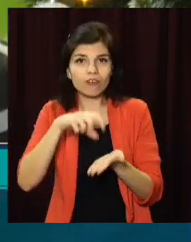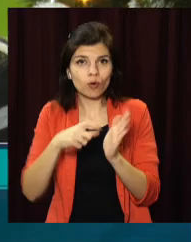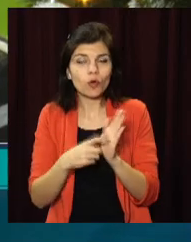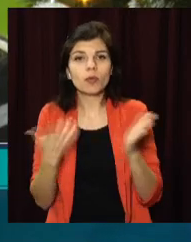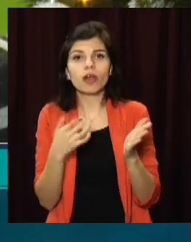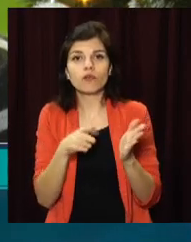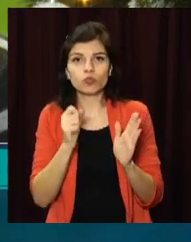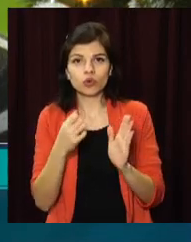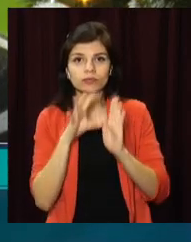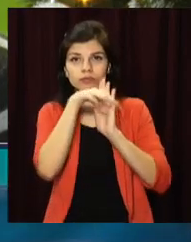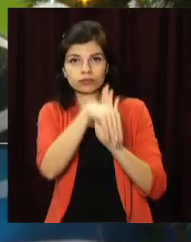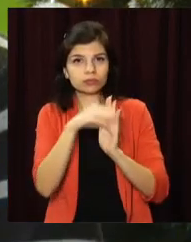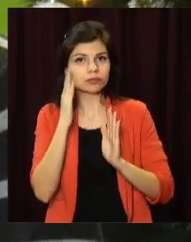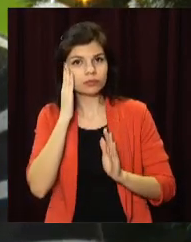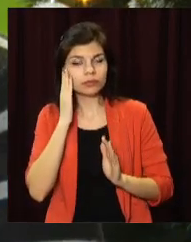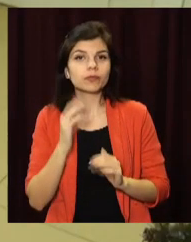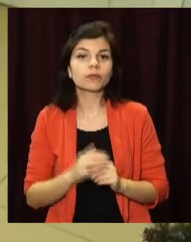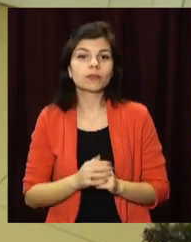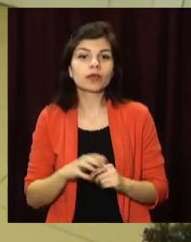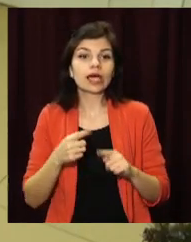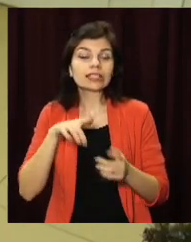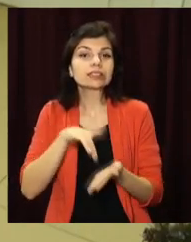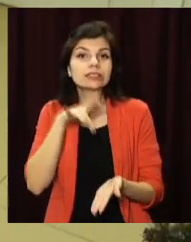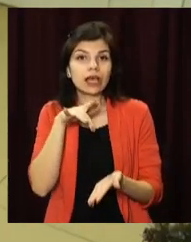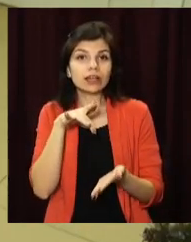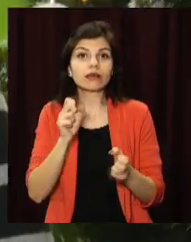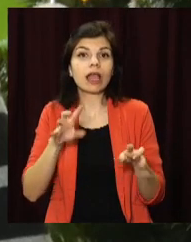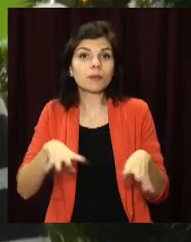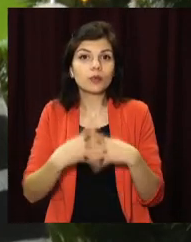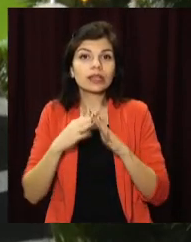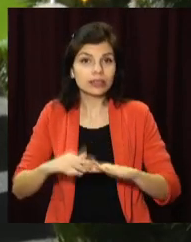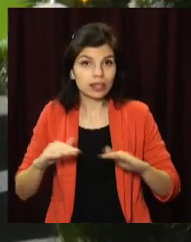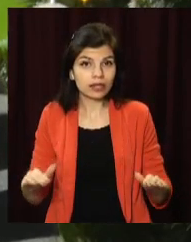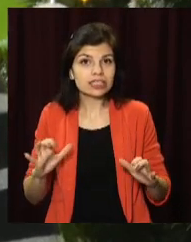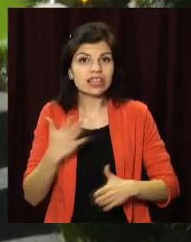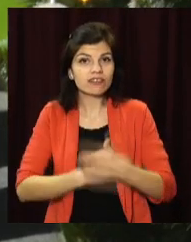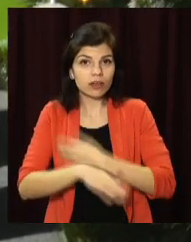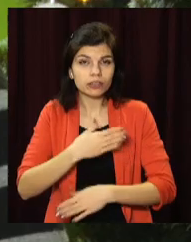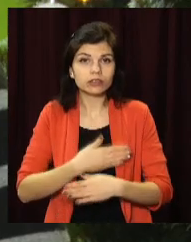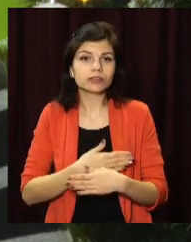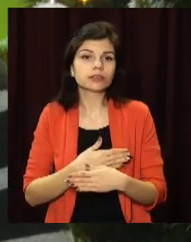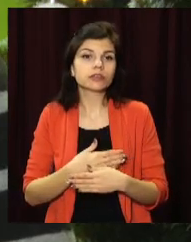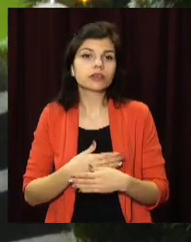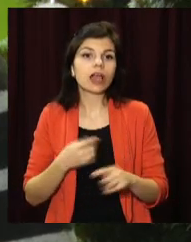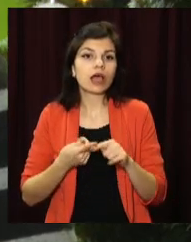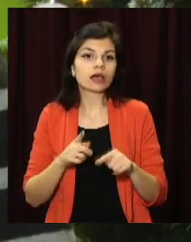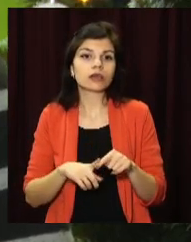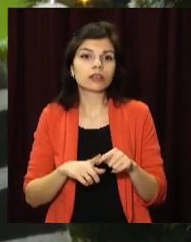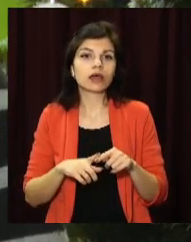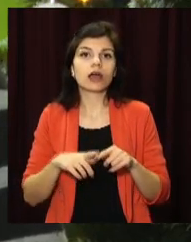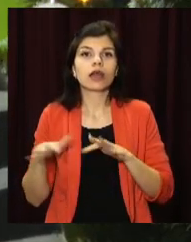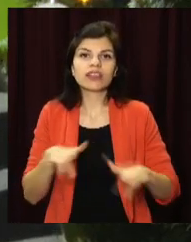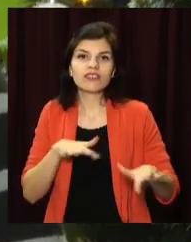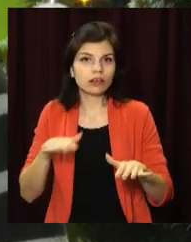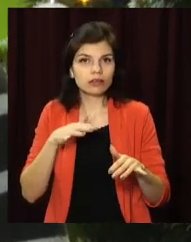2 кімнати, в яких вони можуть остановитися. Центр спеціалізується на реабілітації діток с инвалидностью.